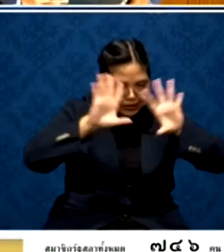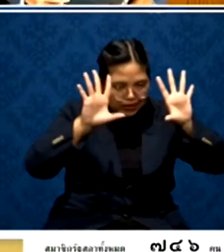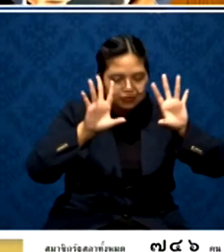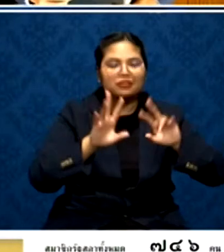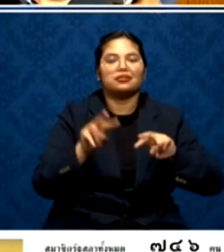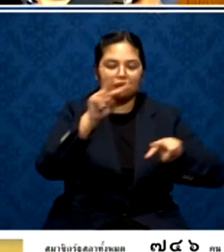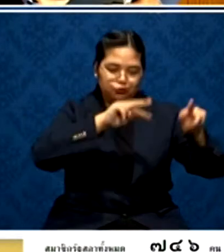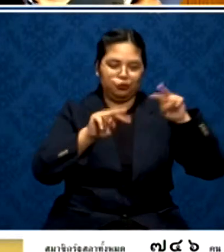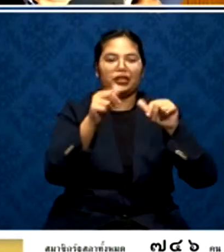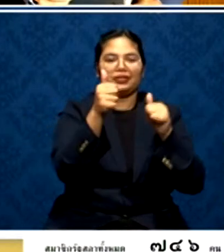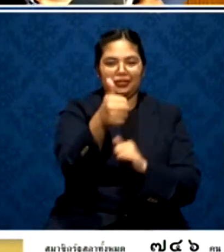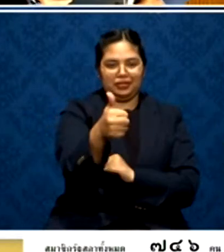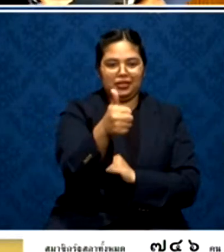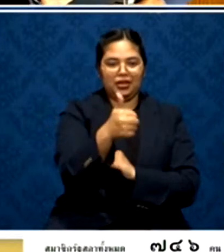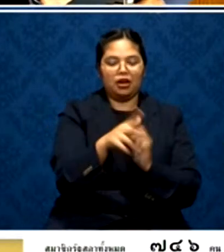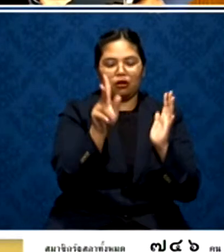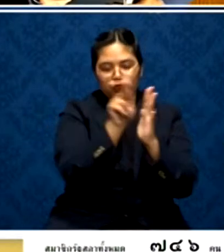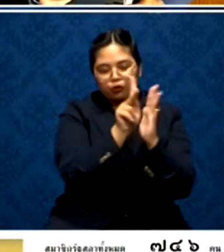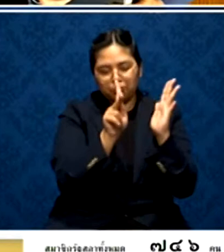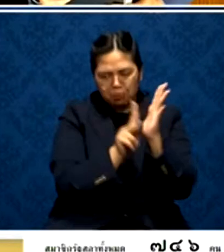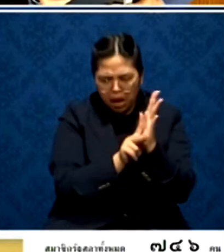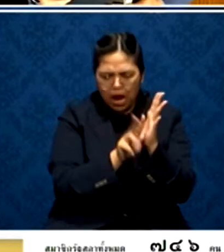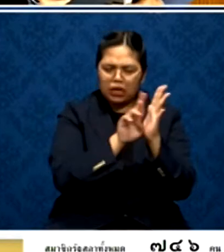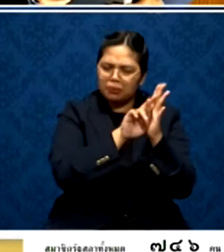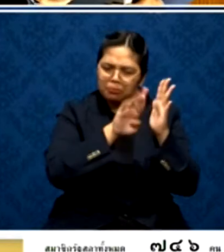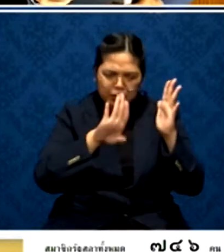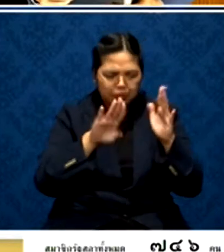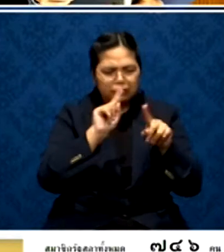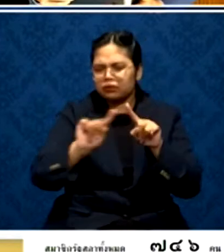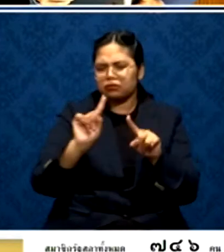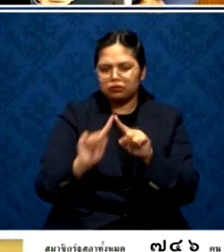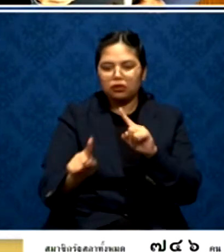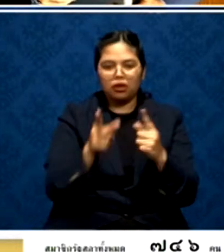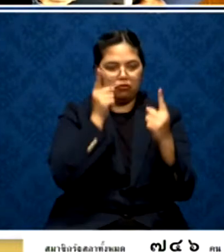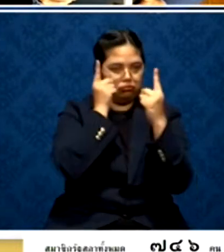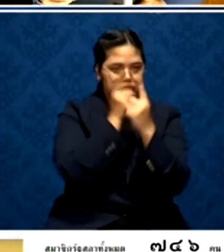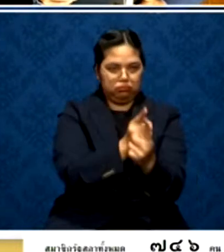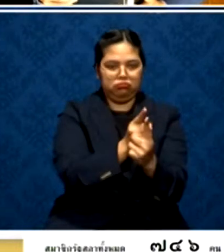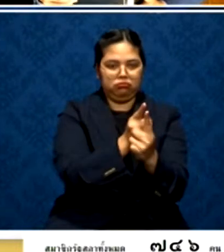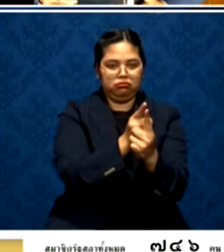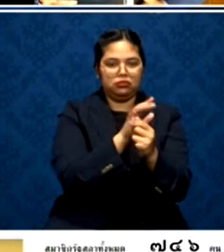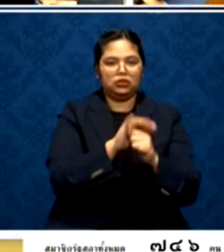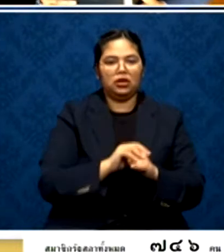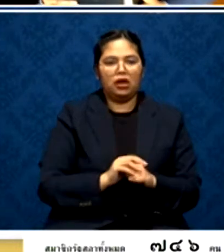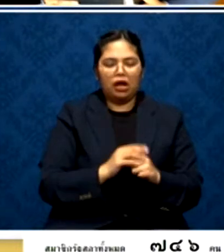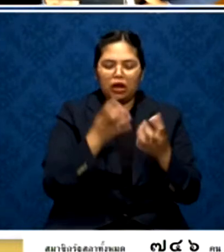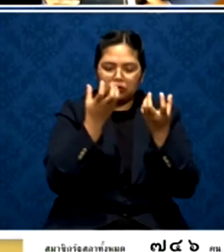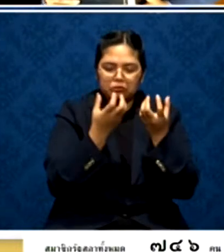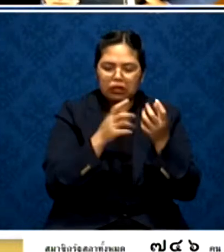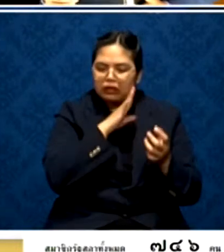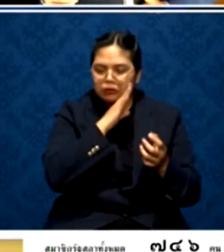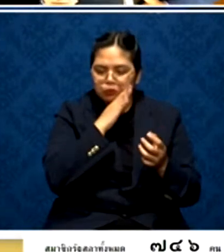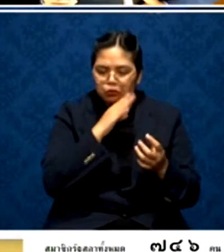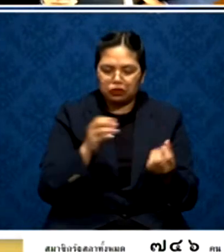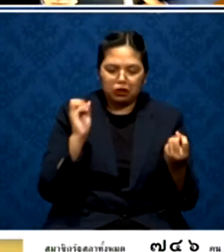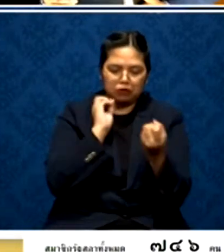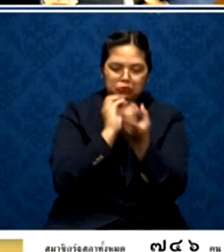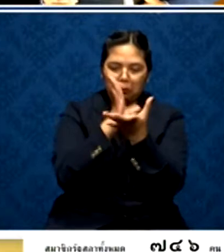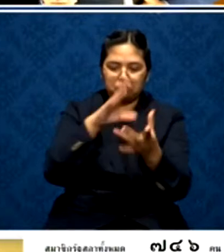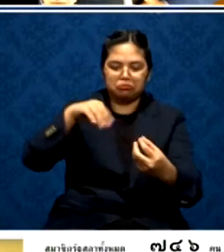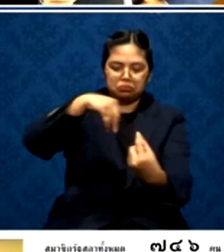คล้องกับกฎหมายและระเบียบที่เกี่ยวข้องโดยเฉพาะในกรณีการดำเนินงานที่กระทบต่อทรัพยากรธรรมชาติและสิ่ง